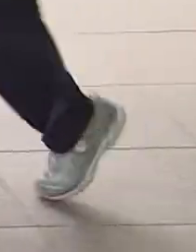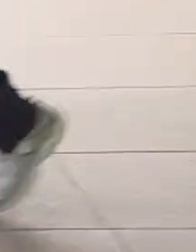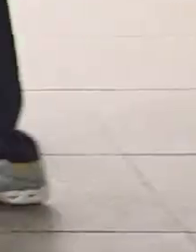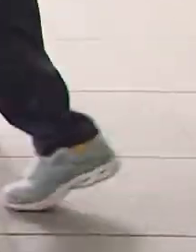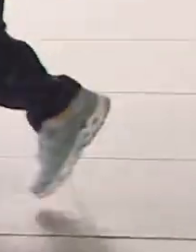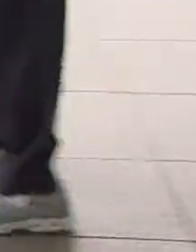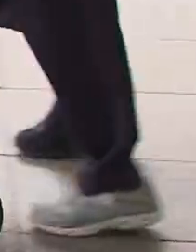있니다